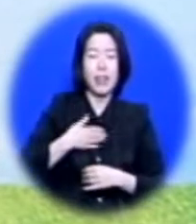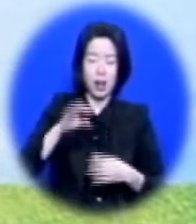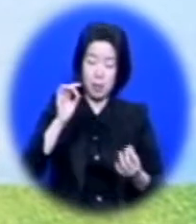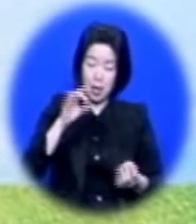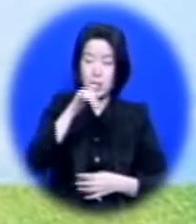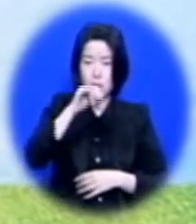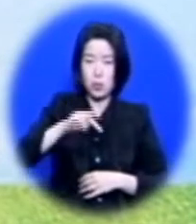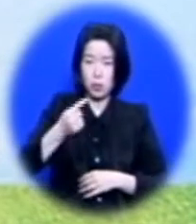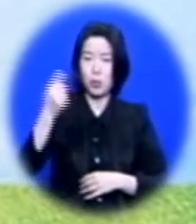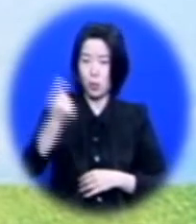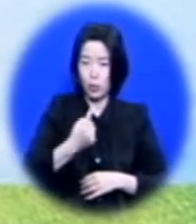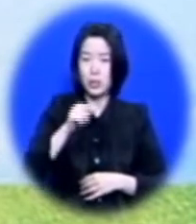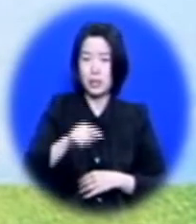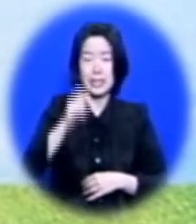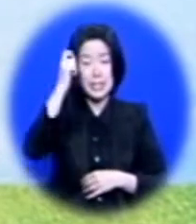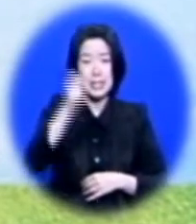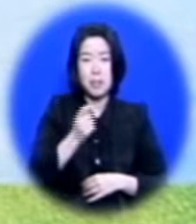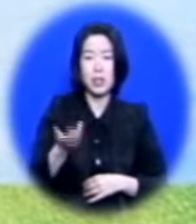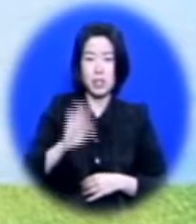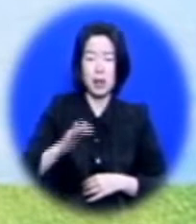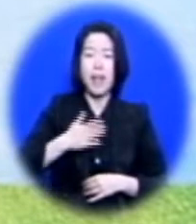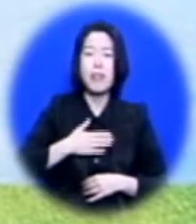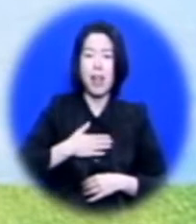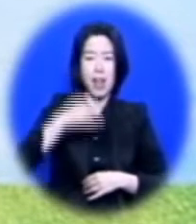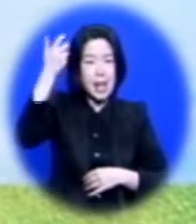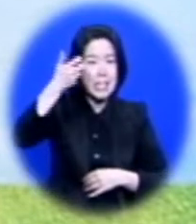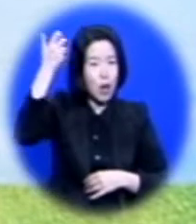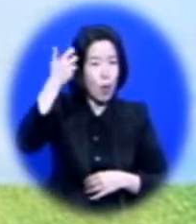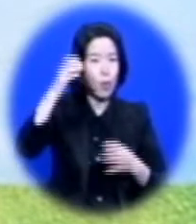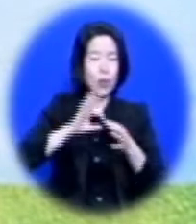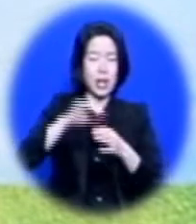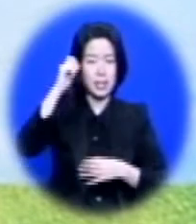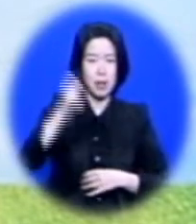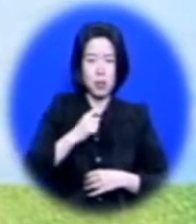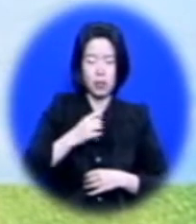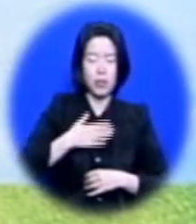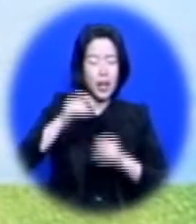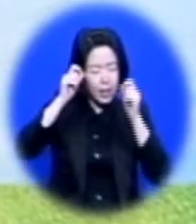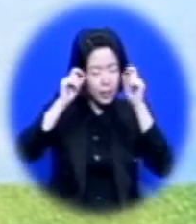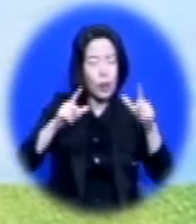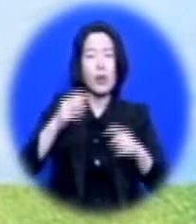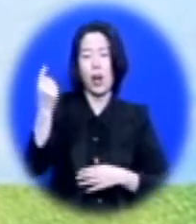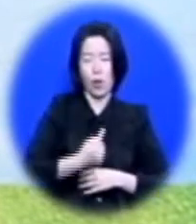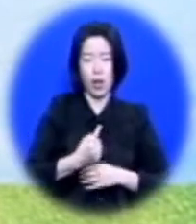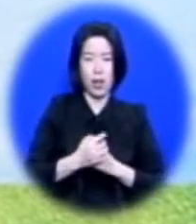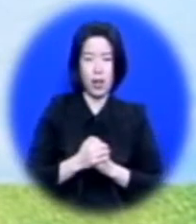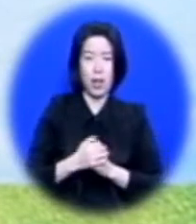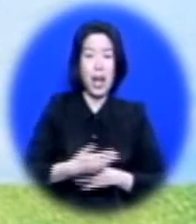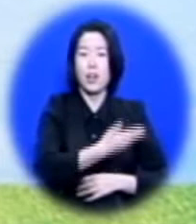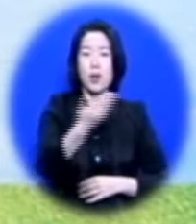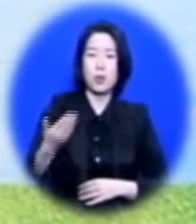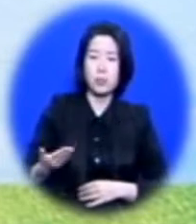있어도 오는 것이 새벽 이지만 내 영혼의 새벽은 깨워야 오는 거예요 여러분